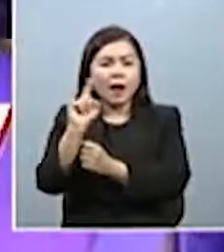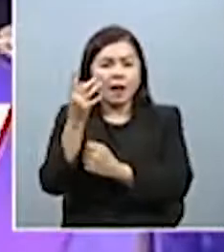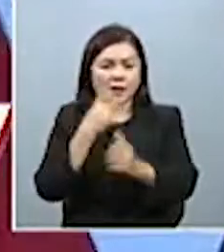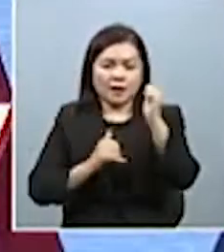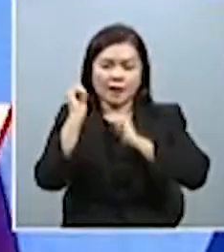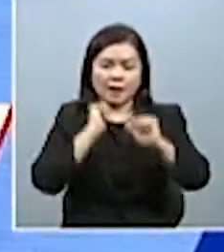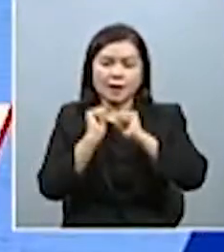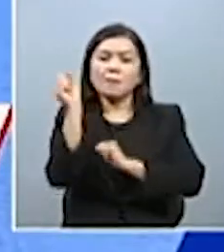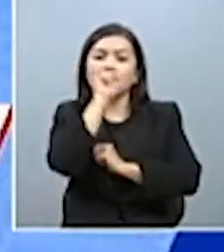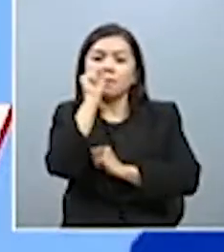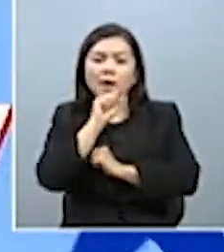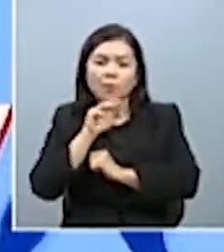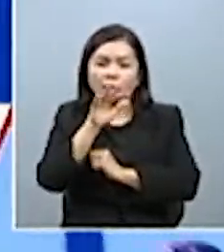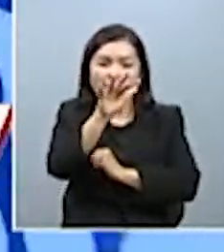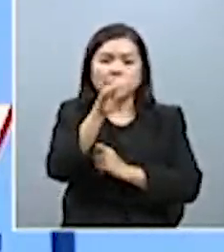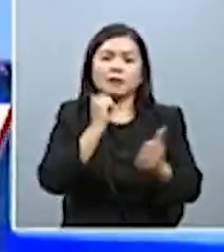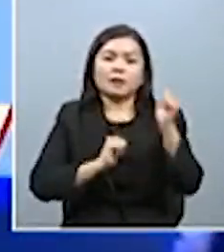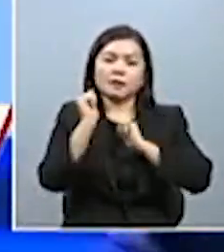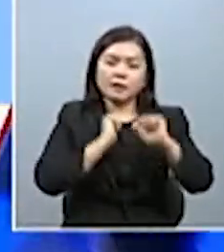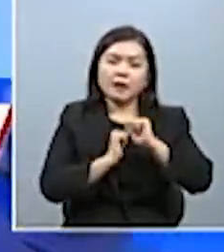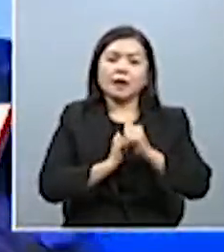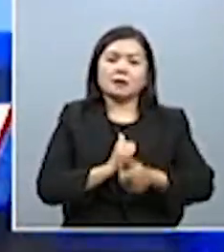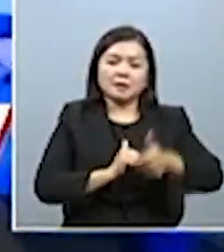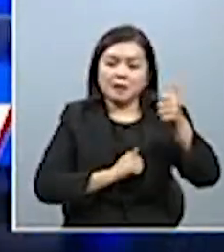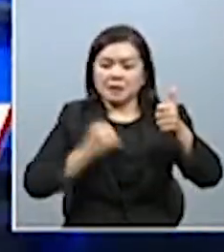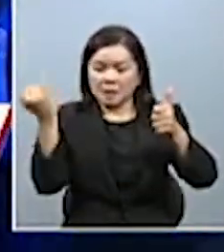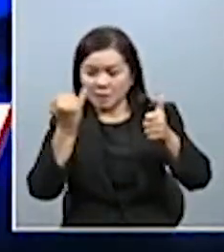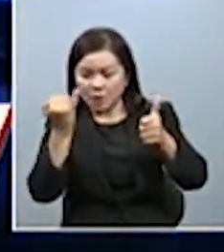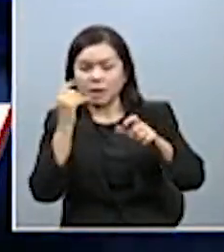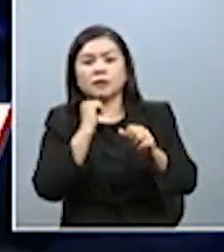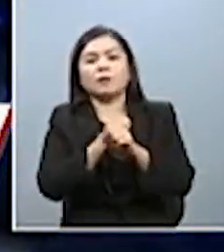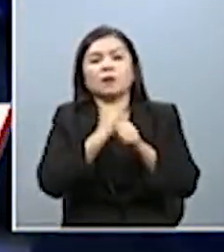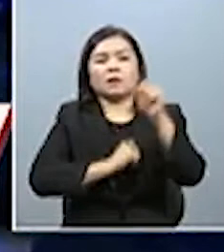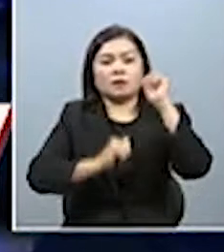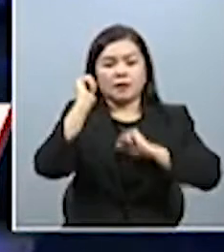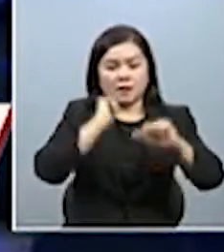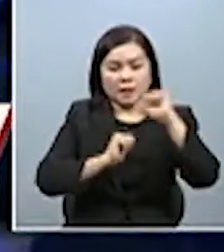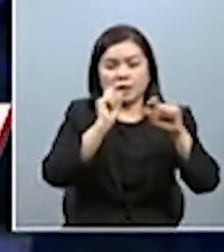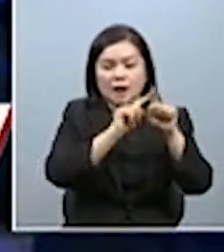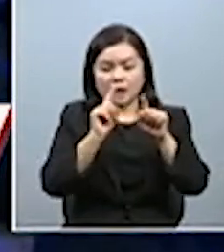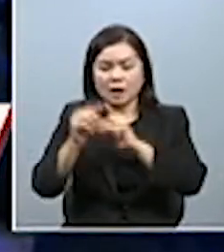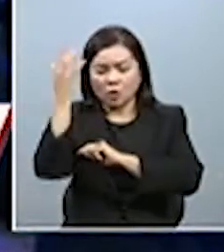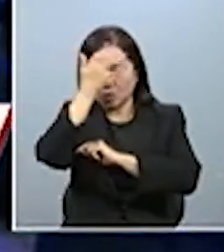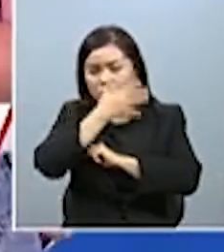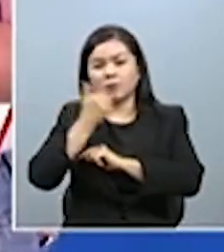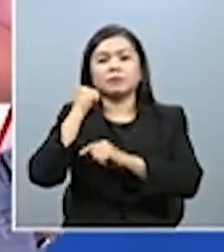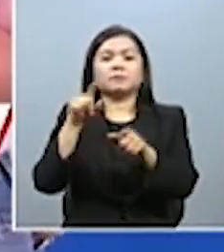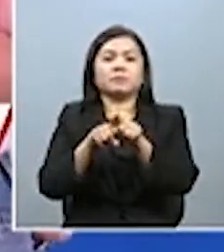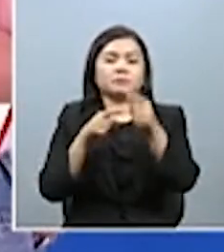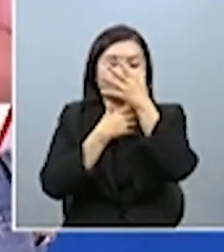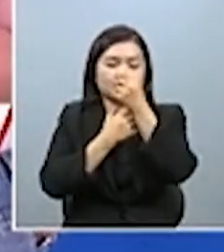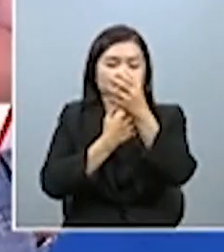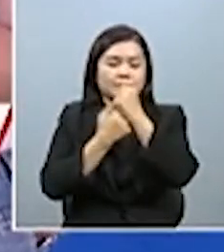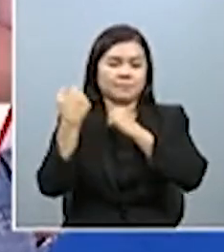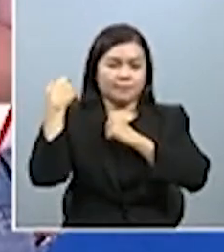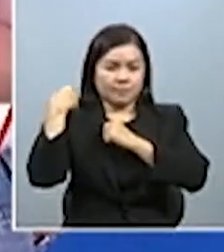านรูปแบบเกมออนไลน์ที่อยู่ดีๆตัวละครก็มีชีวิตจริงขึ้นมาท่ามกลางแสงสีเสียงสุดตระการตาค่ะ มันเป็นเรื่อง